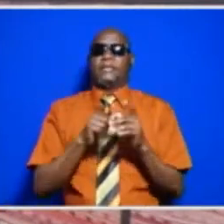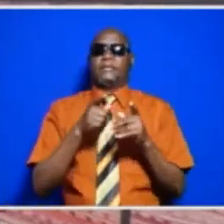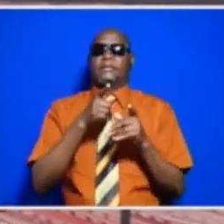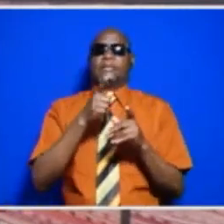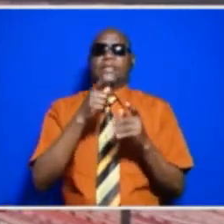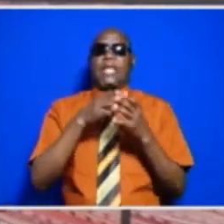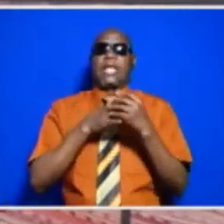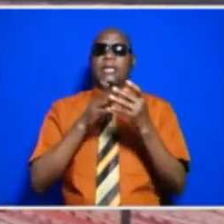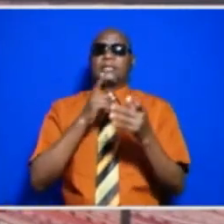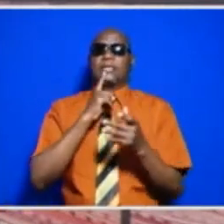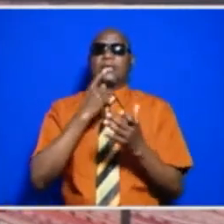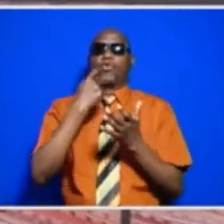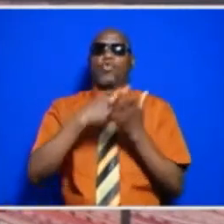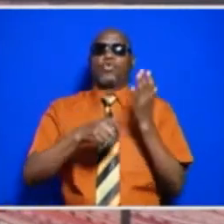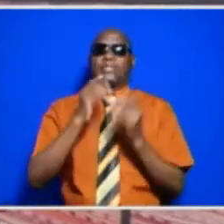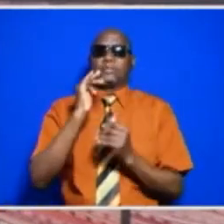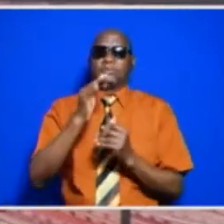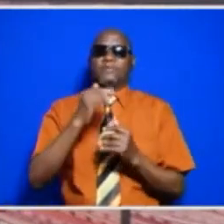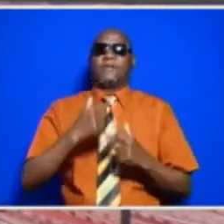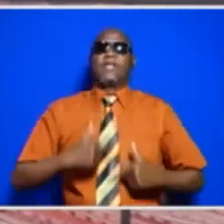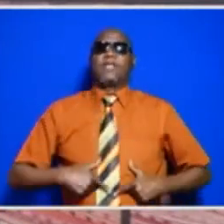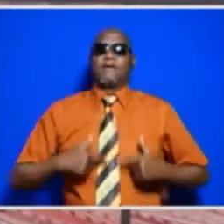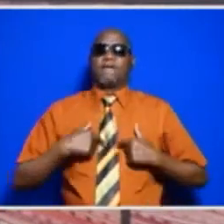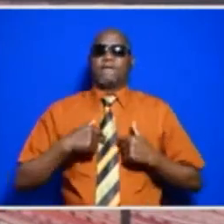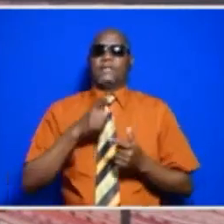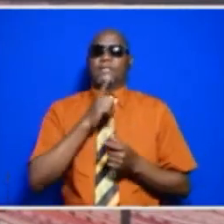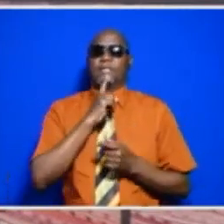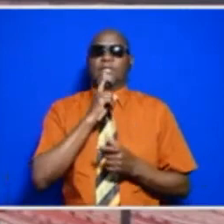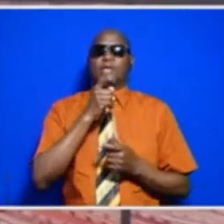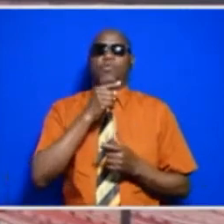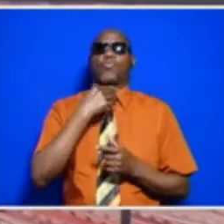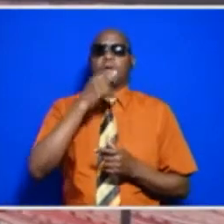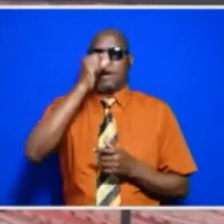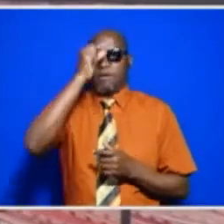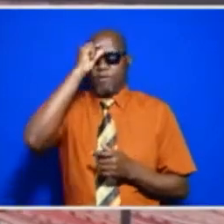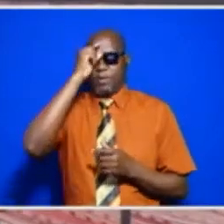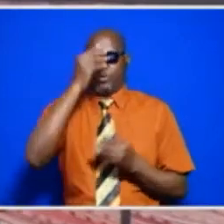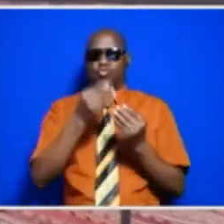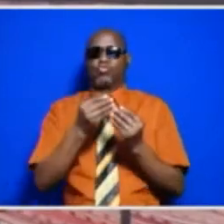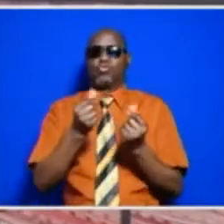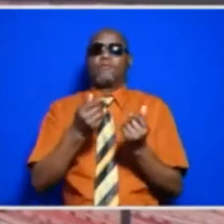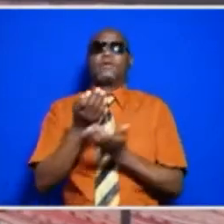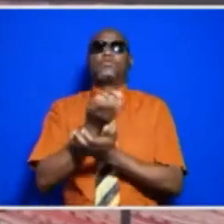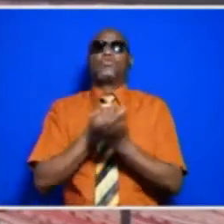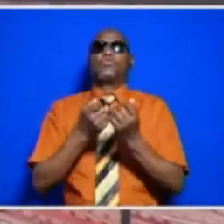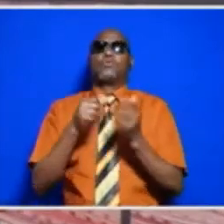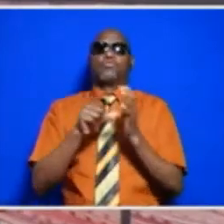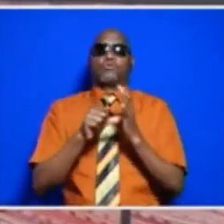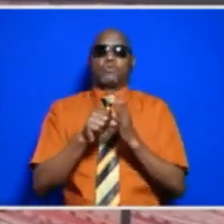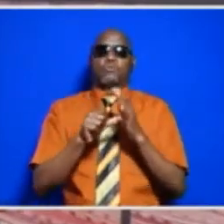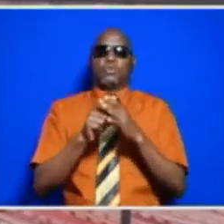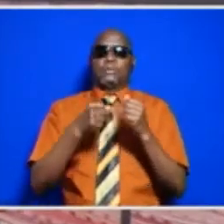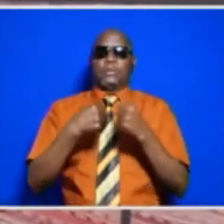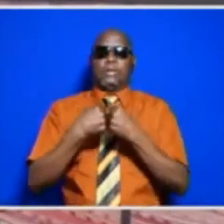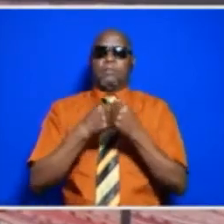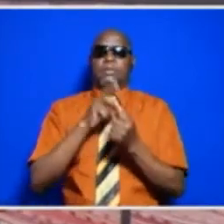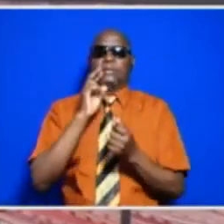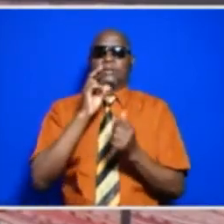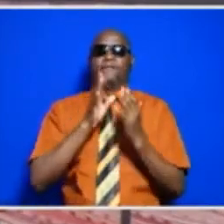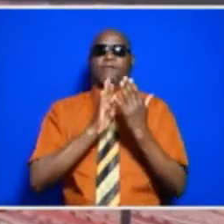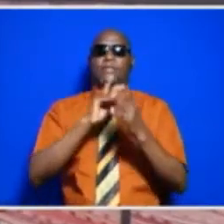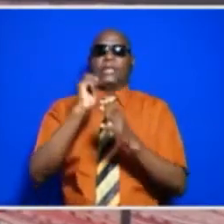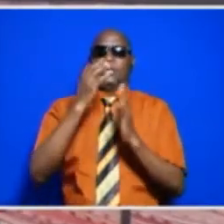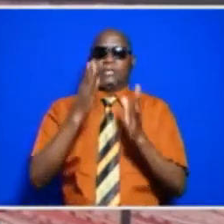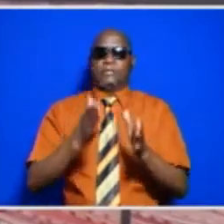wamekashifu gharama ya juu ya maisha humu nchini, huku wakiitaka serikali kuimarisha uchumi na kuangazia changamoto zinazowakumba wa